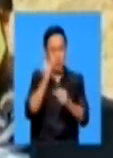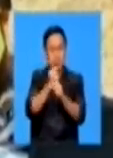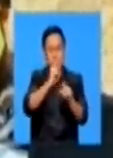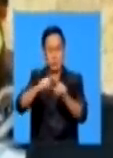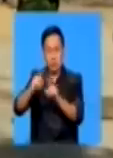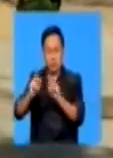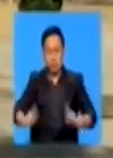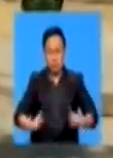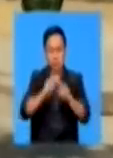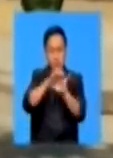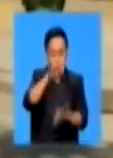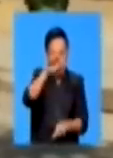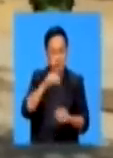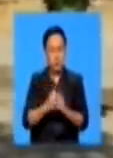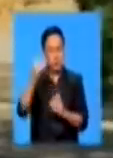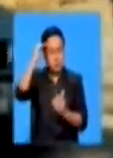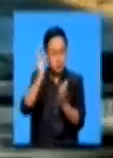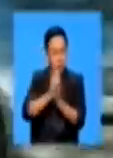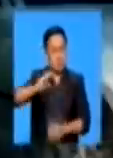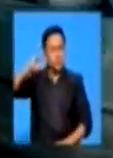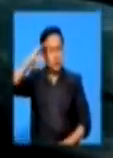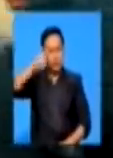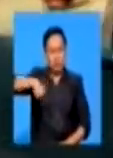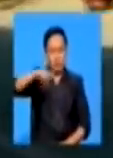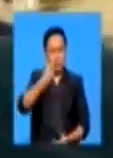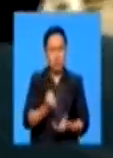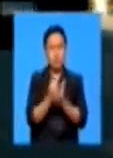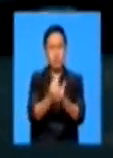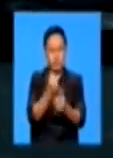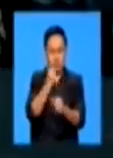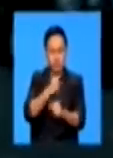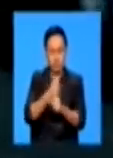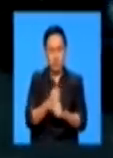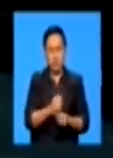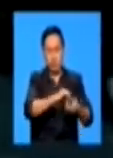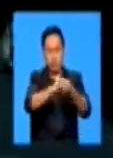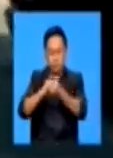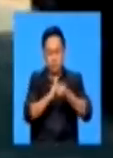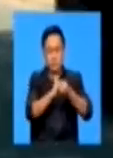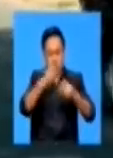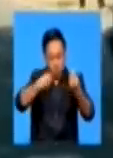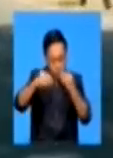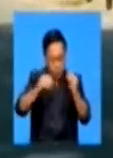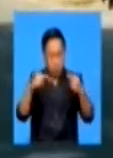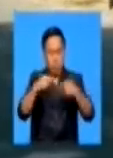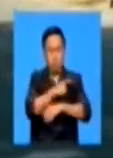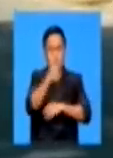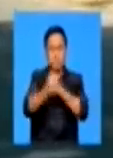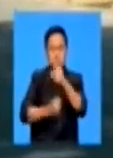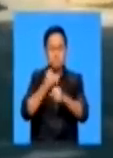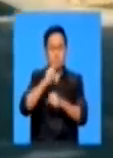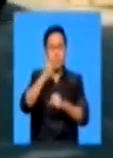ของมหาดไทยทั้งของตำรวจทหารนะเจ้าที่พลเรือนทั้งหมดก็ร่วมมือกันทุกครั้งอ่ะมีวันหยุดยาวเขาก็ไม่ได้ไปเ